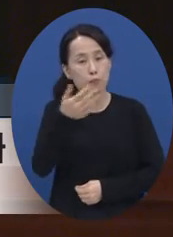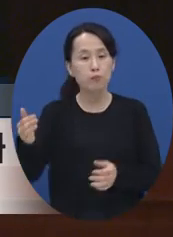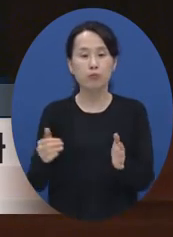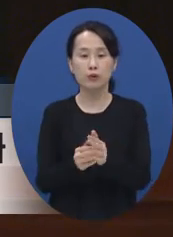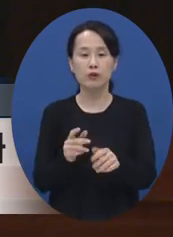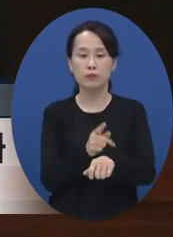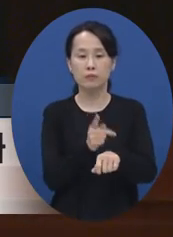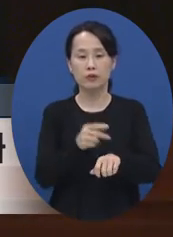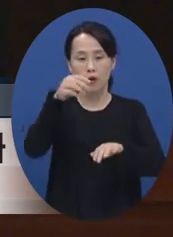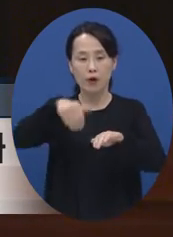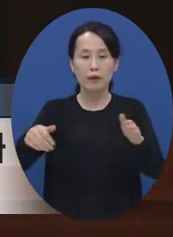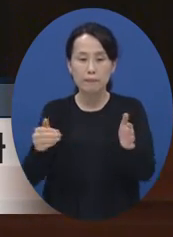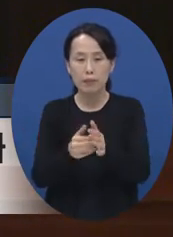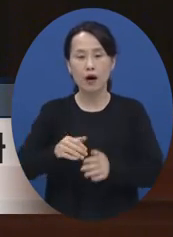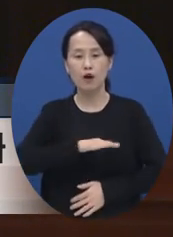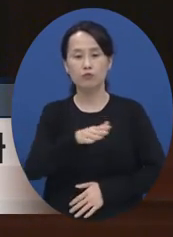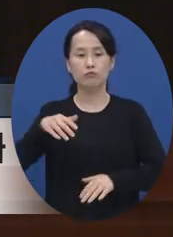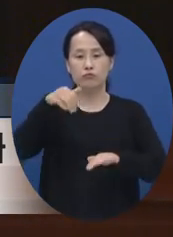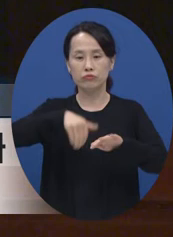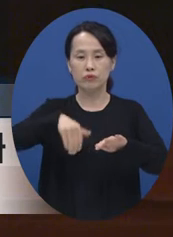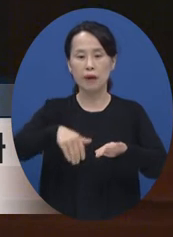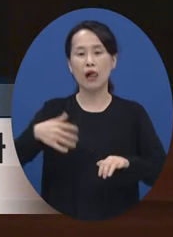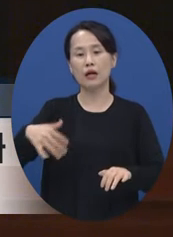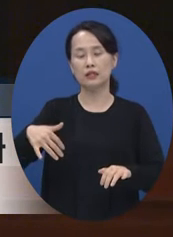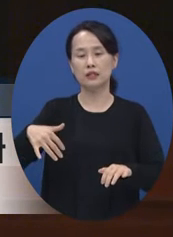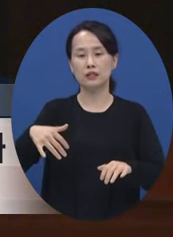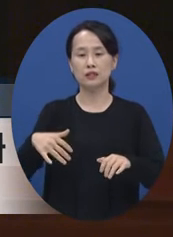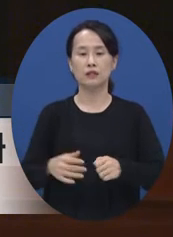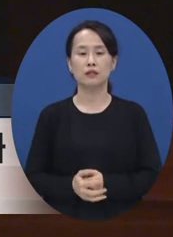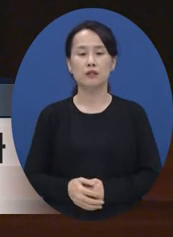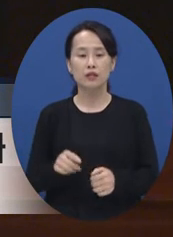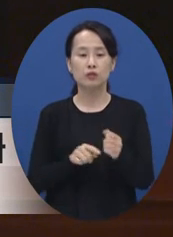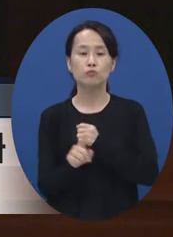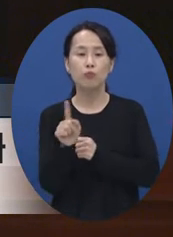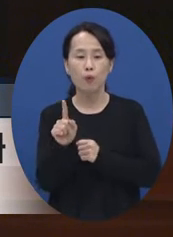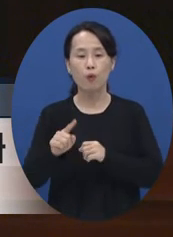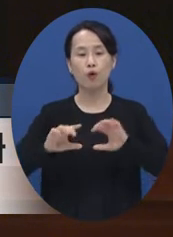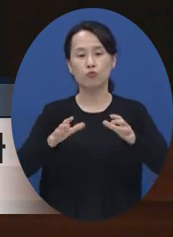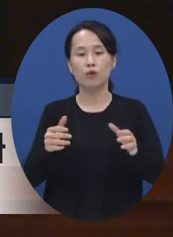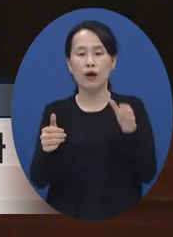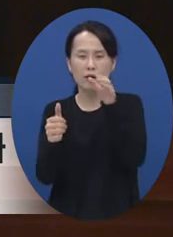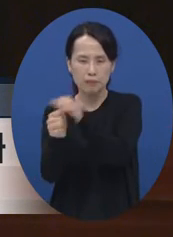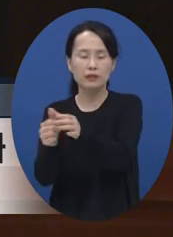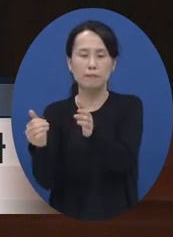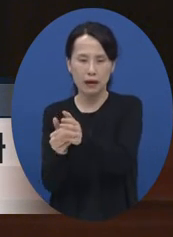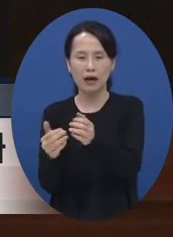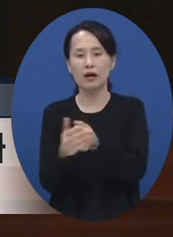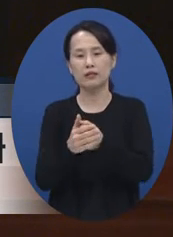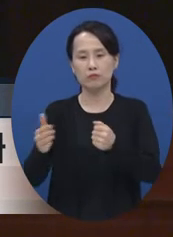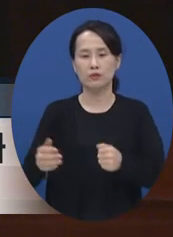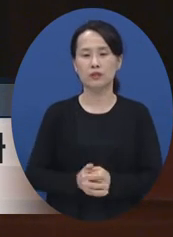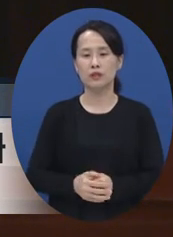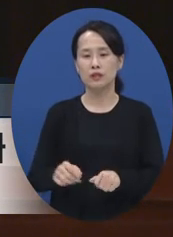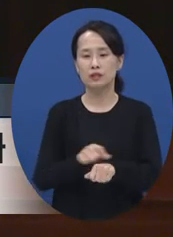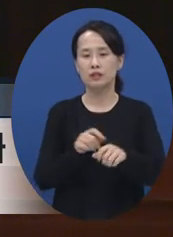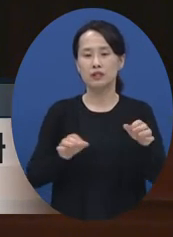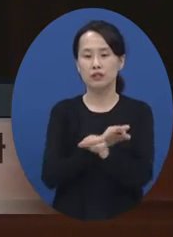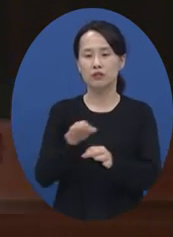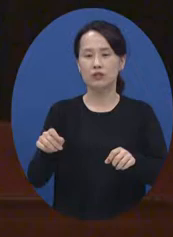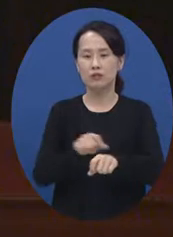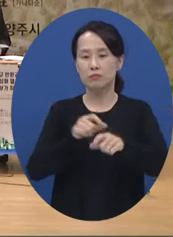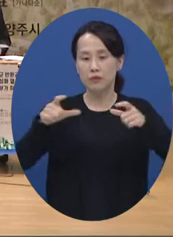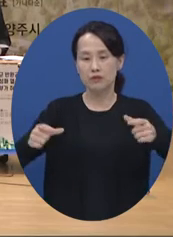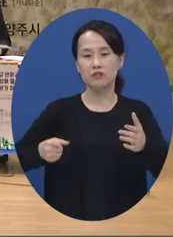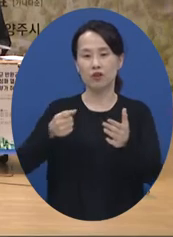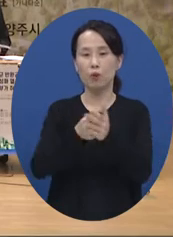때도 우린 못 개발을 못하고 있는 지역이 많죠 그 이유가 뭐냐면 국가 주도 개발을 했습니다 그래서 특히 경제 특구로 지정 을